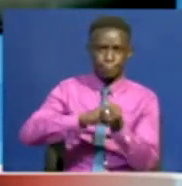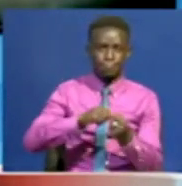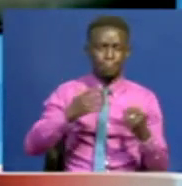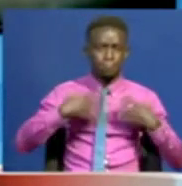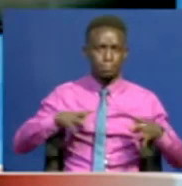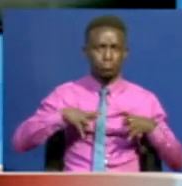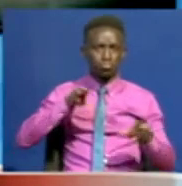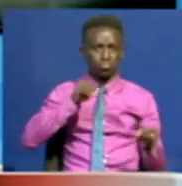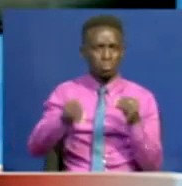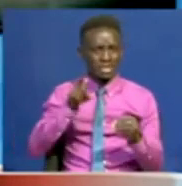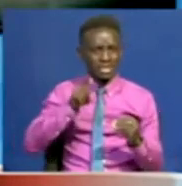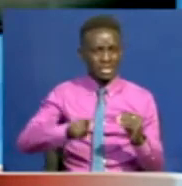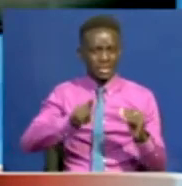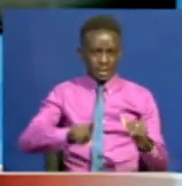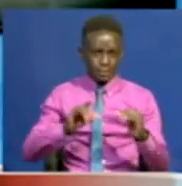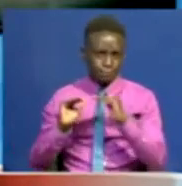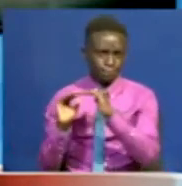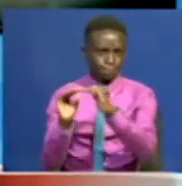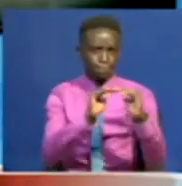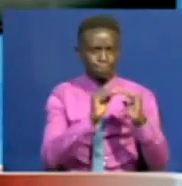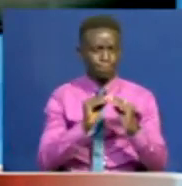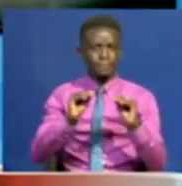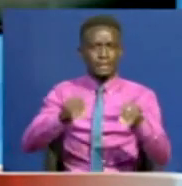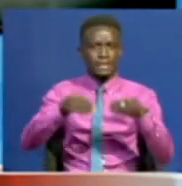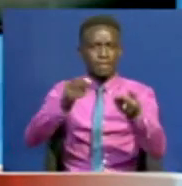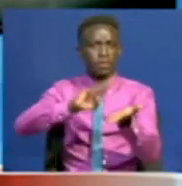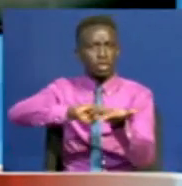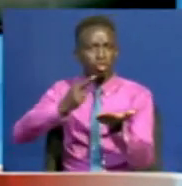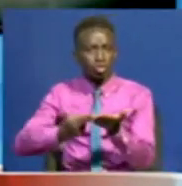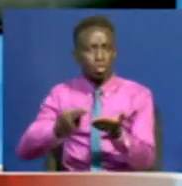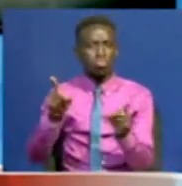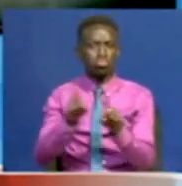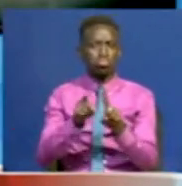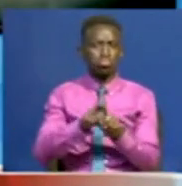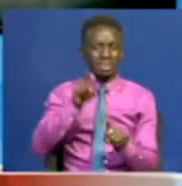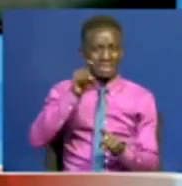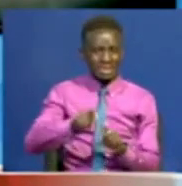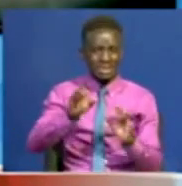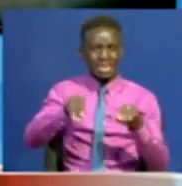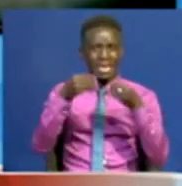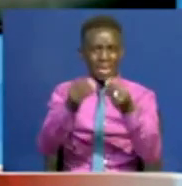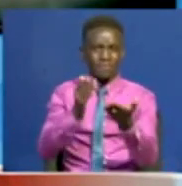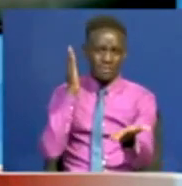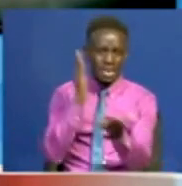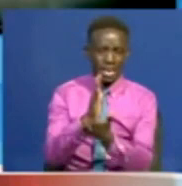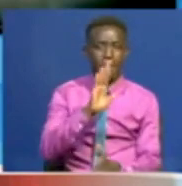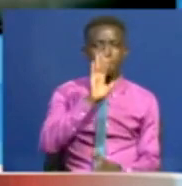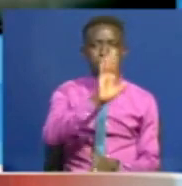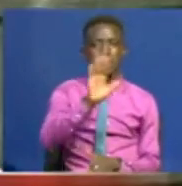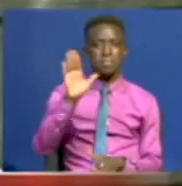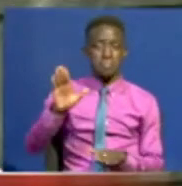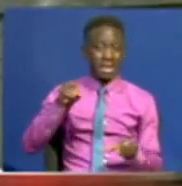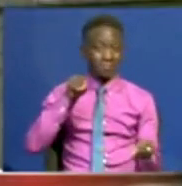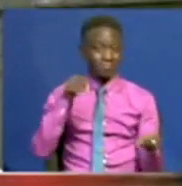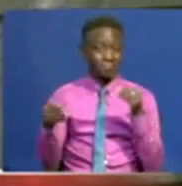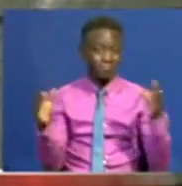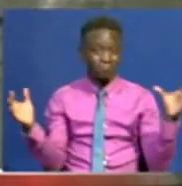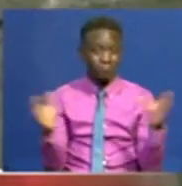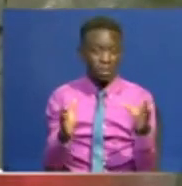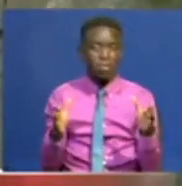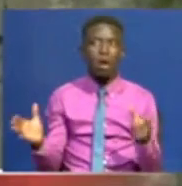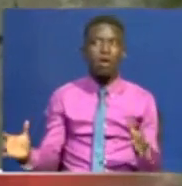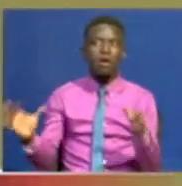katika ugavi wa rasilimali na udumishaji haki za watu hao. Akiwa ameandamana na waziri wa Jumuiya ya